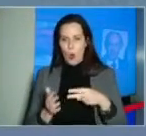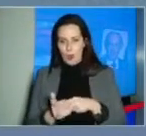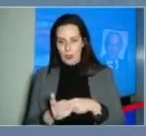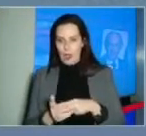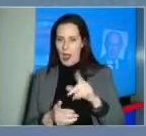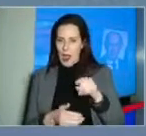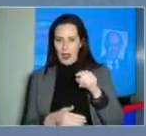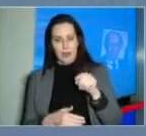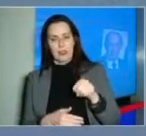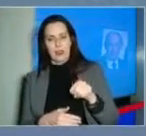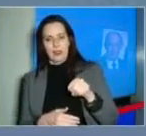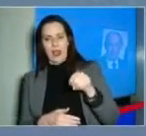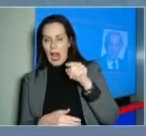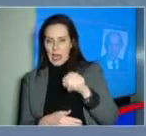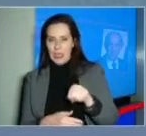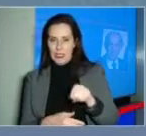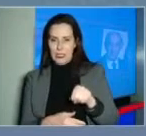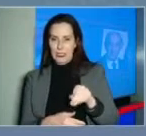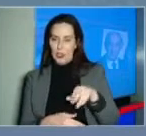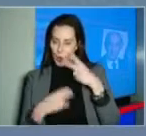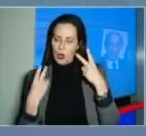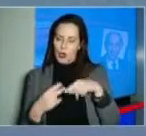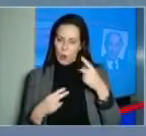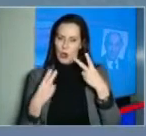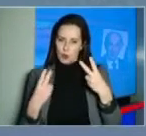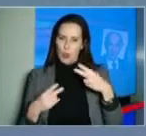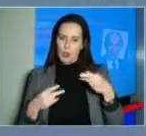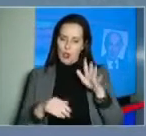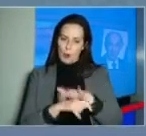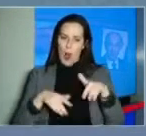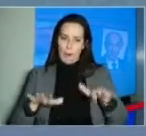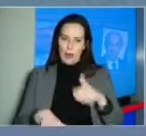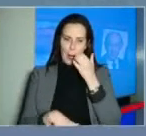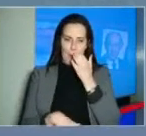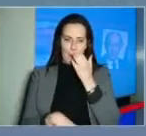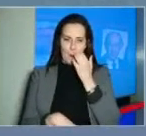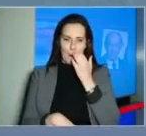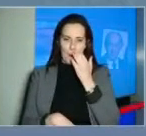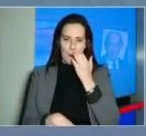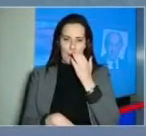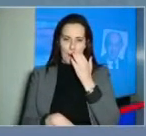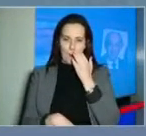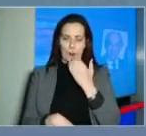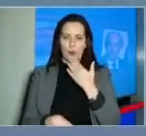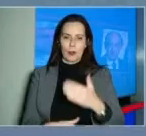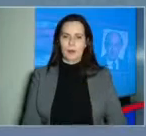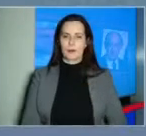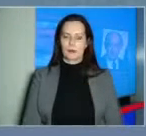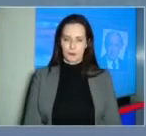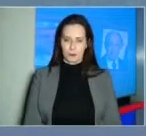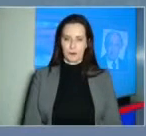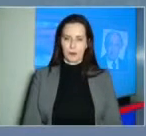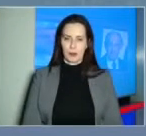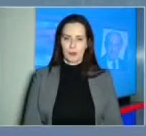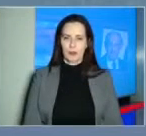נכון, אבל לזה משה היו משמעויות כן. אלקטורליות. אנחנו מאוד מודים לך, תודה רבה. כן,